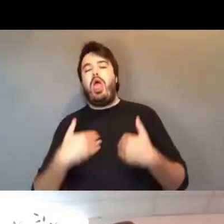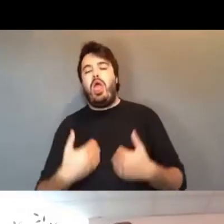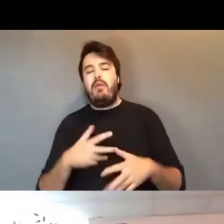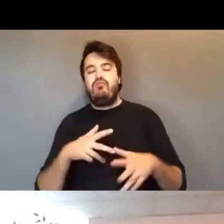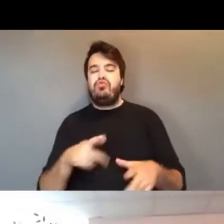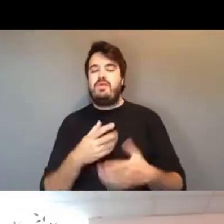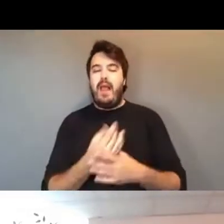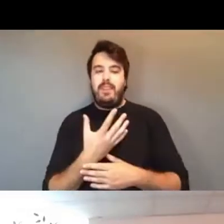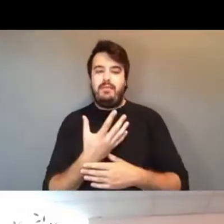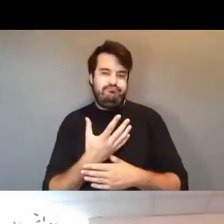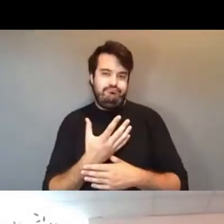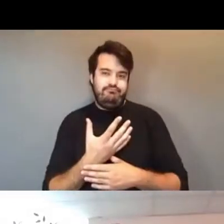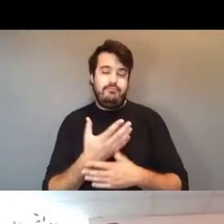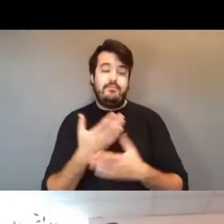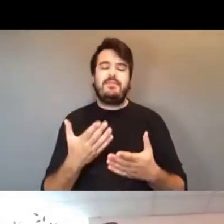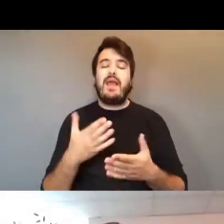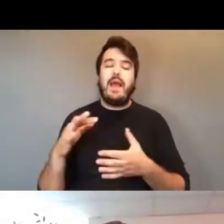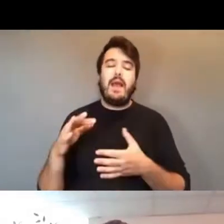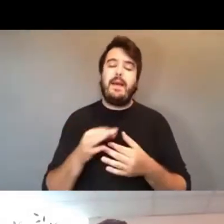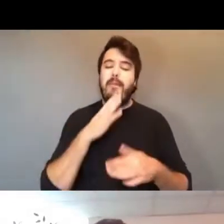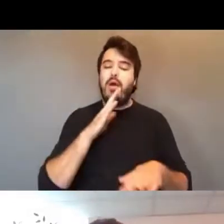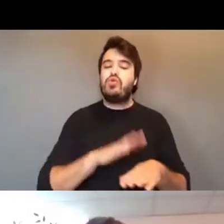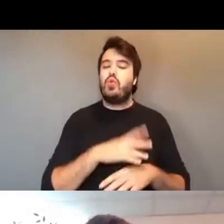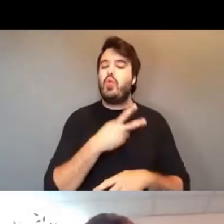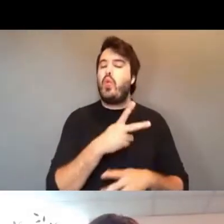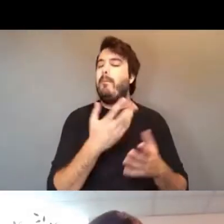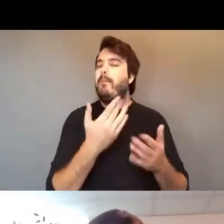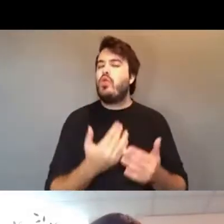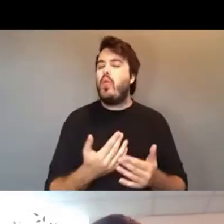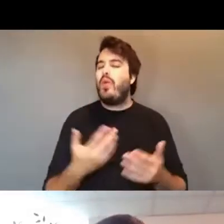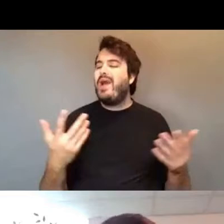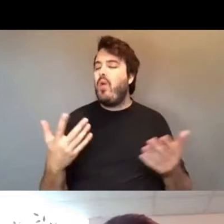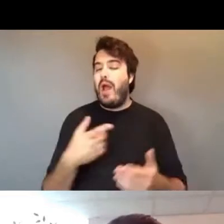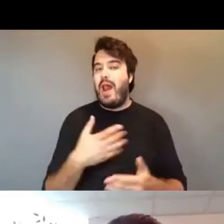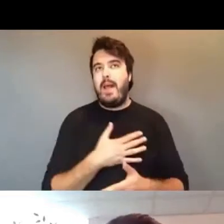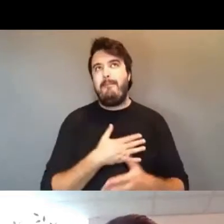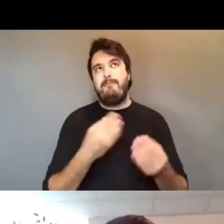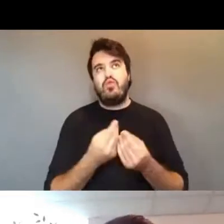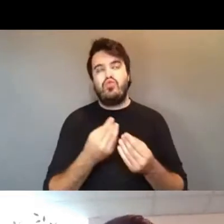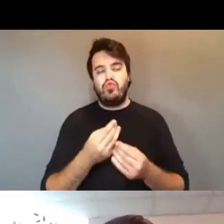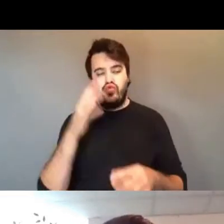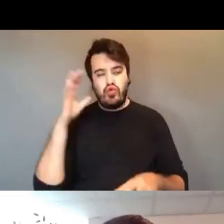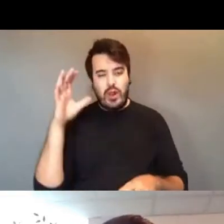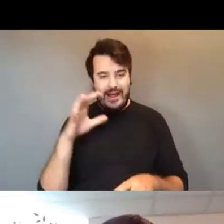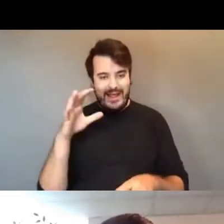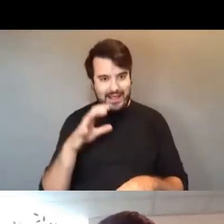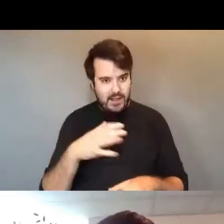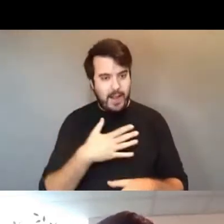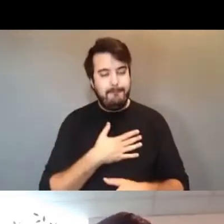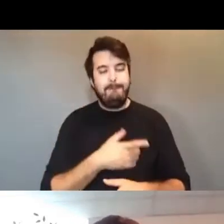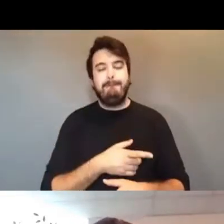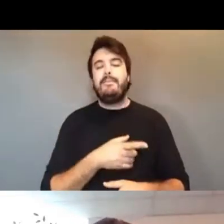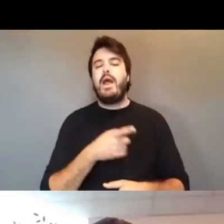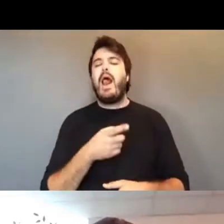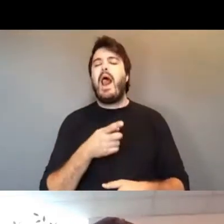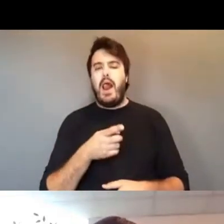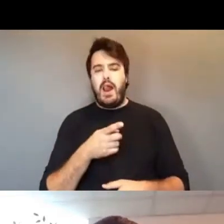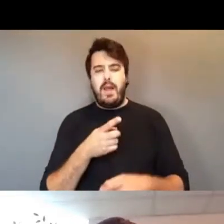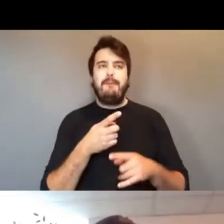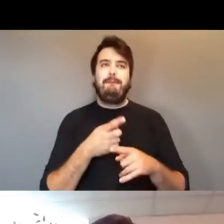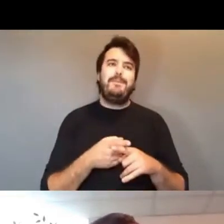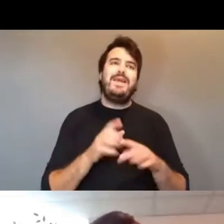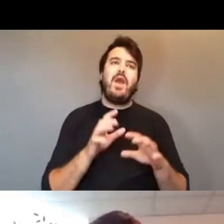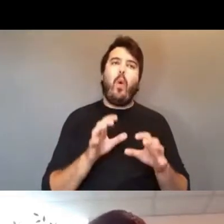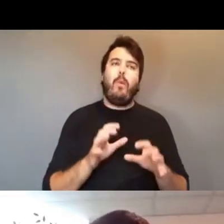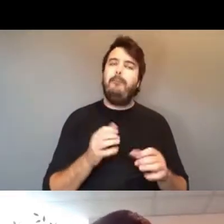Et maintenant, par rapport à ses besoins, c'est une plante qui aime énormément le soleil. Elle tolère la mi-ombre,